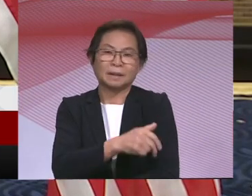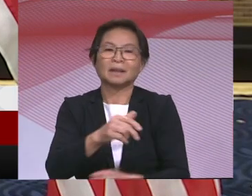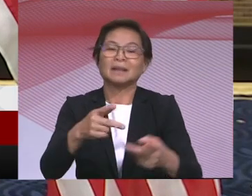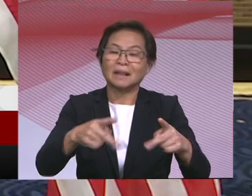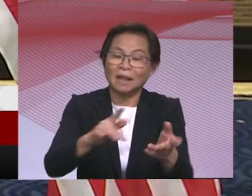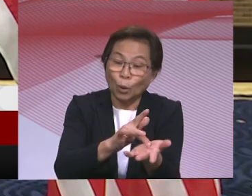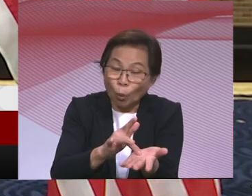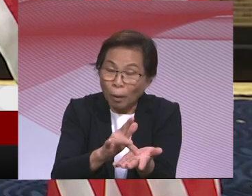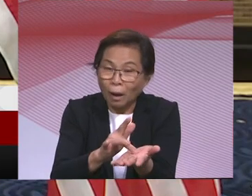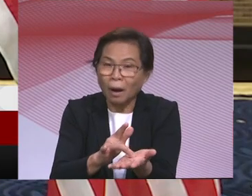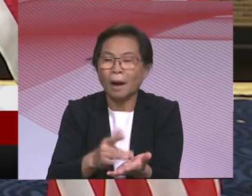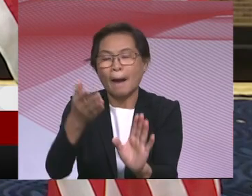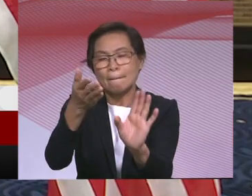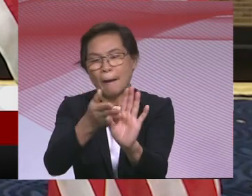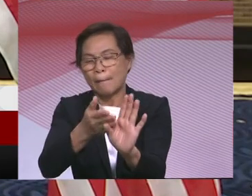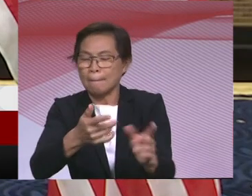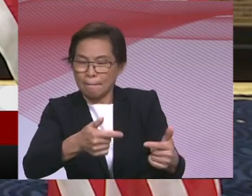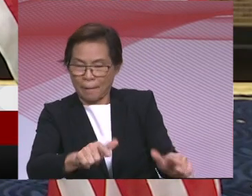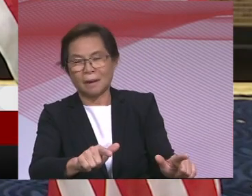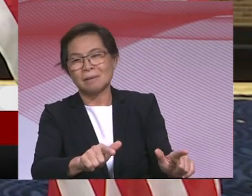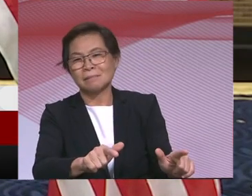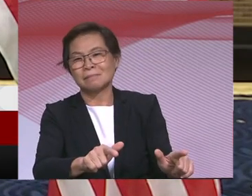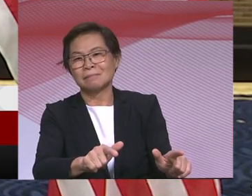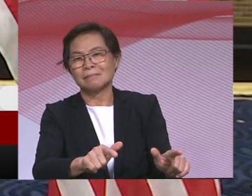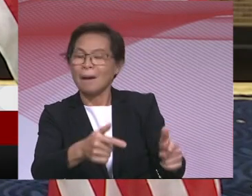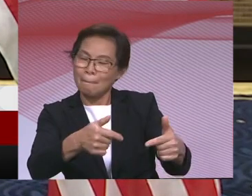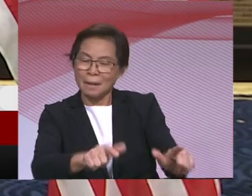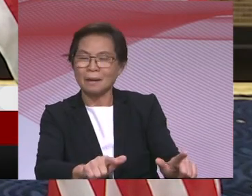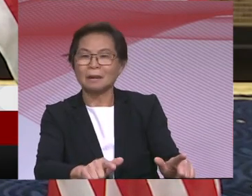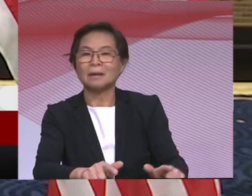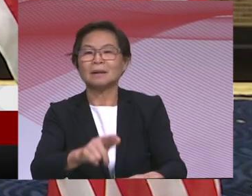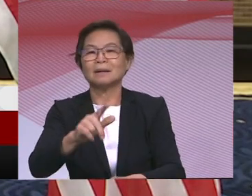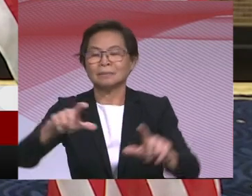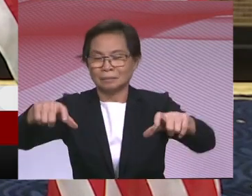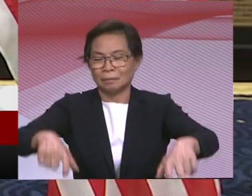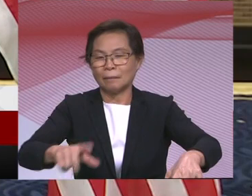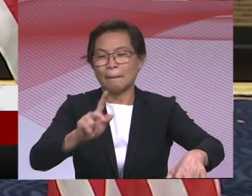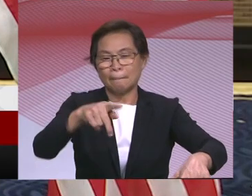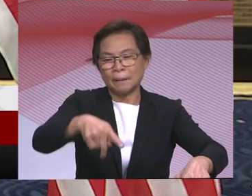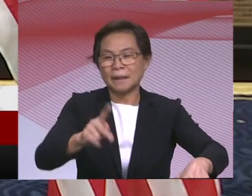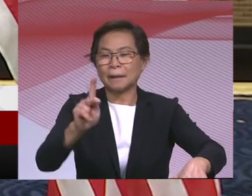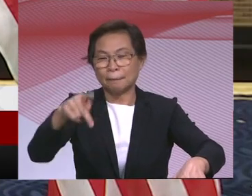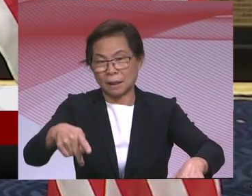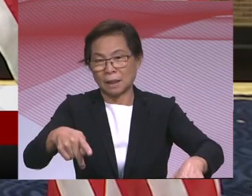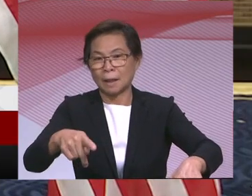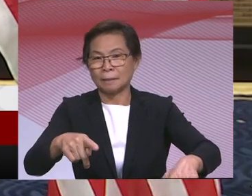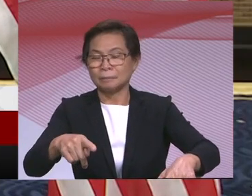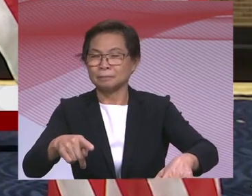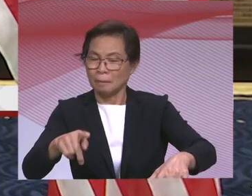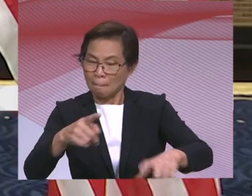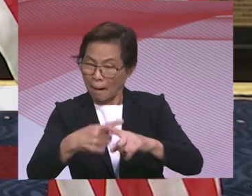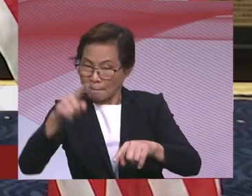famous setebang dibenarkan Koperasi di kawasan pipi pada tahap berjaga-jaga